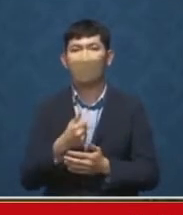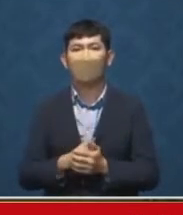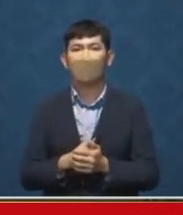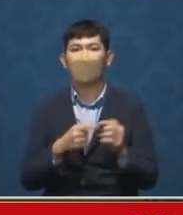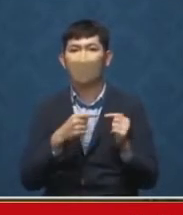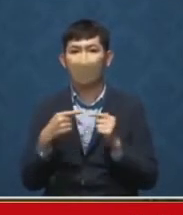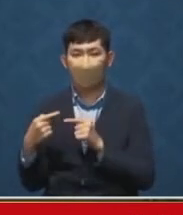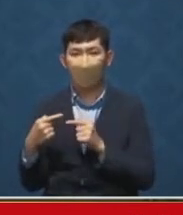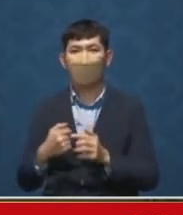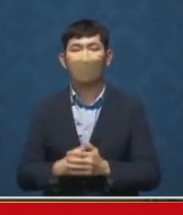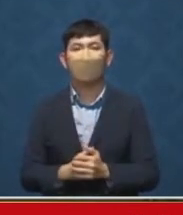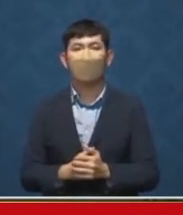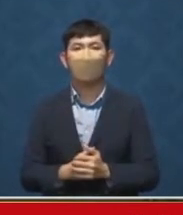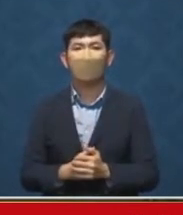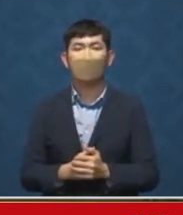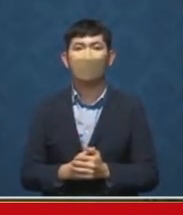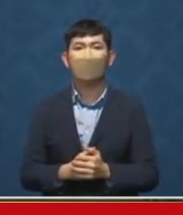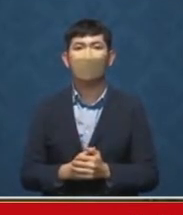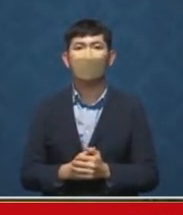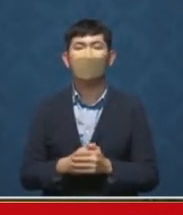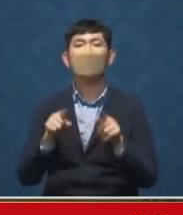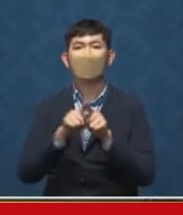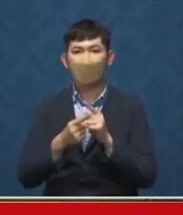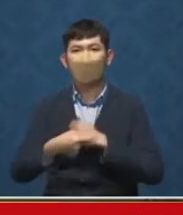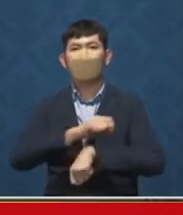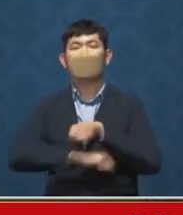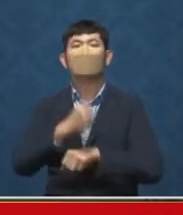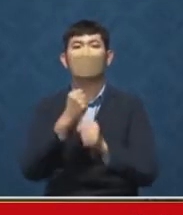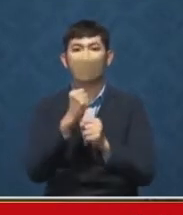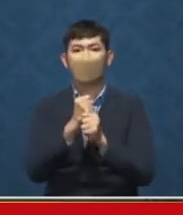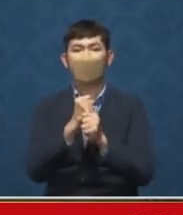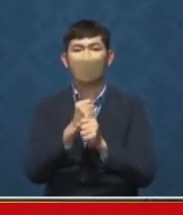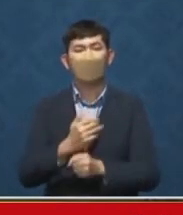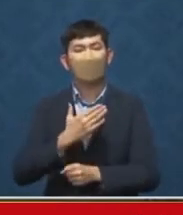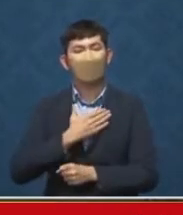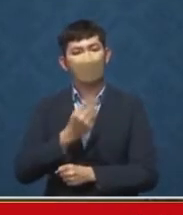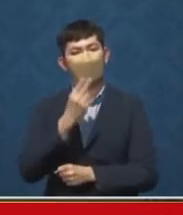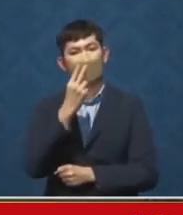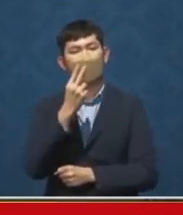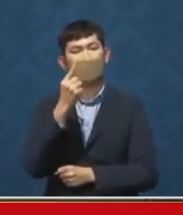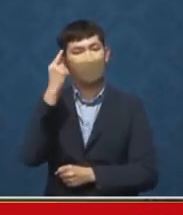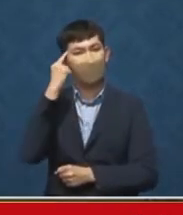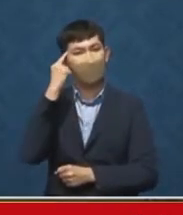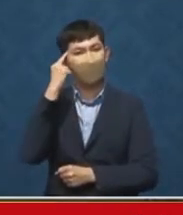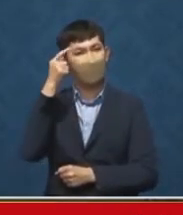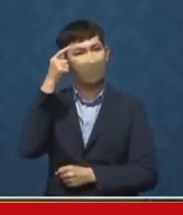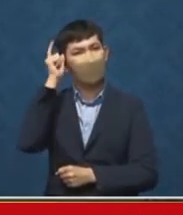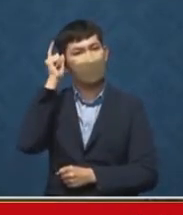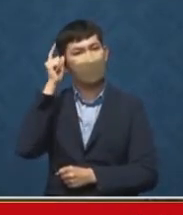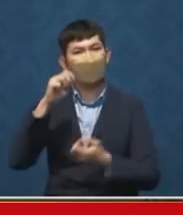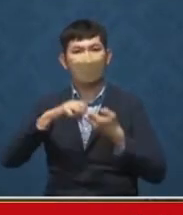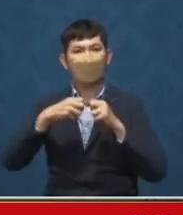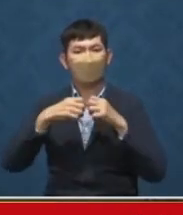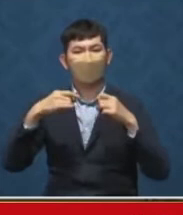ถานการณ์ที่ต้องแก้ไขด้วยความรวดเร็วต่อเนื่องก็เป๊ะเหมือนการปฏิบัติงานผ